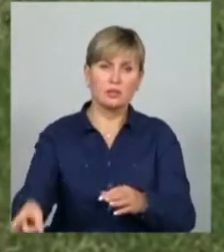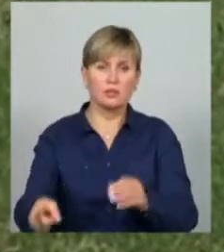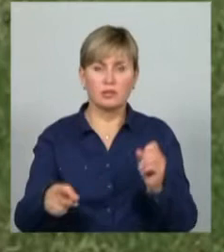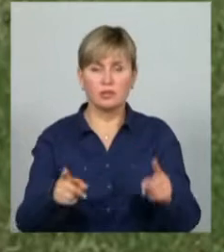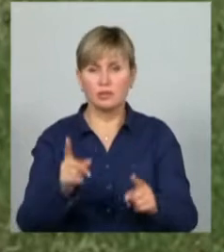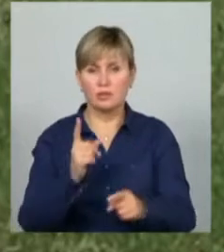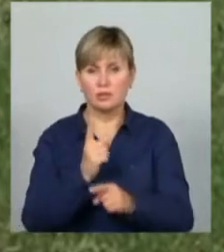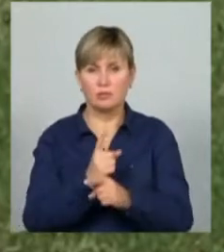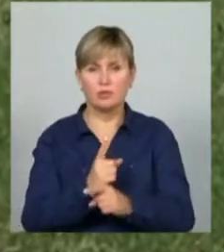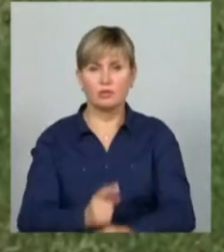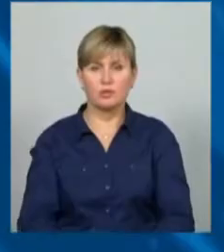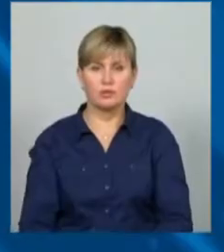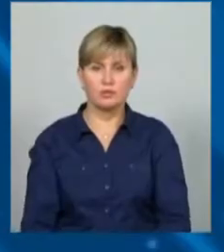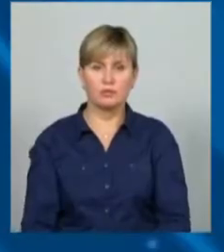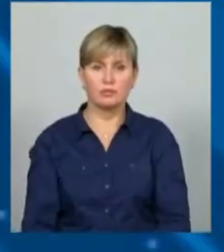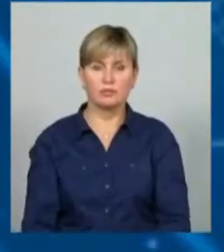сигарет.